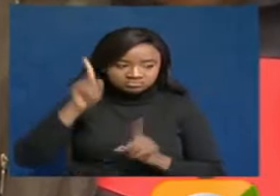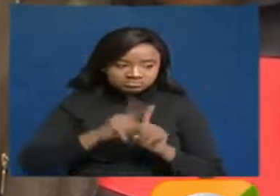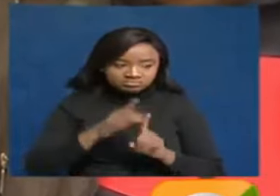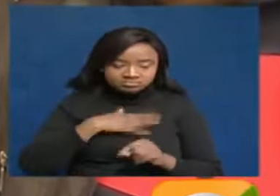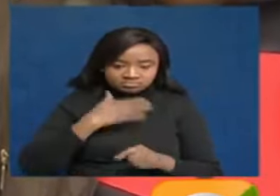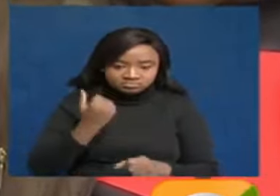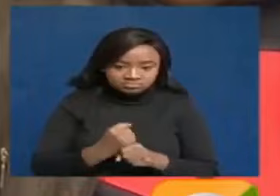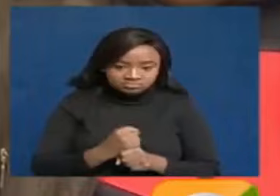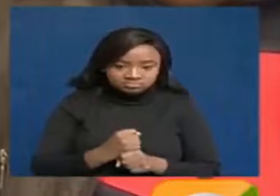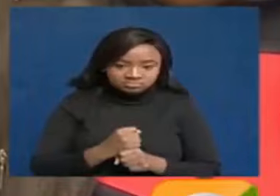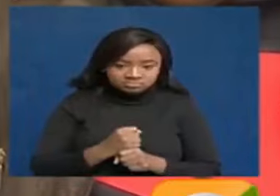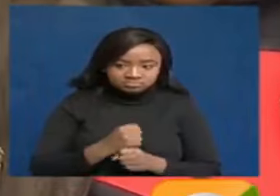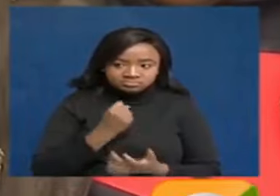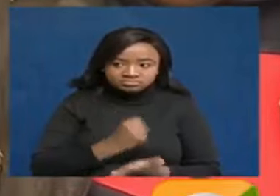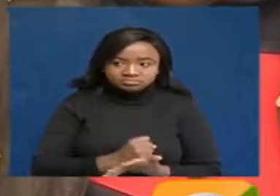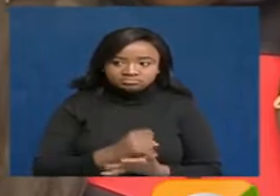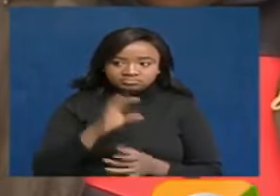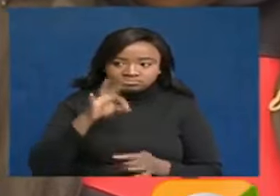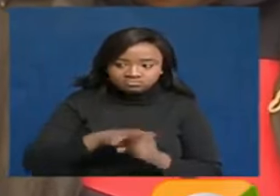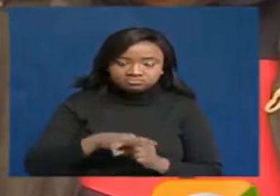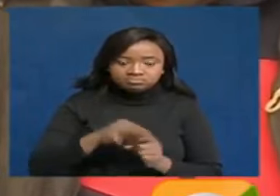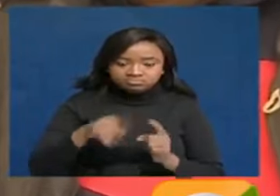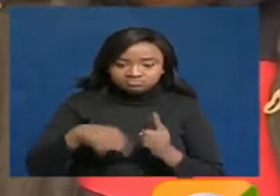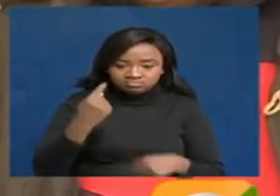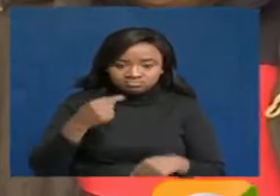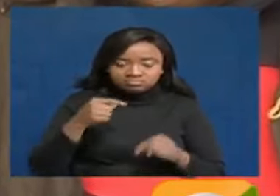hapa, kutoka leo